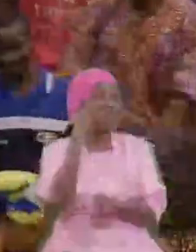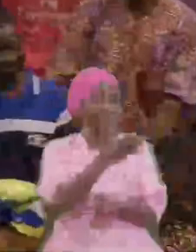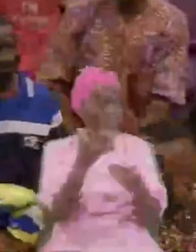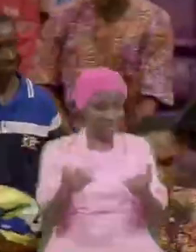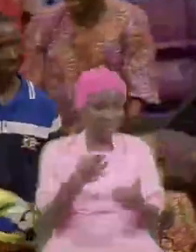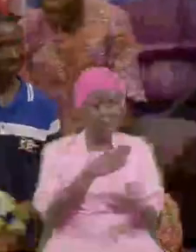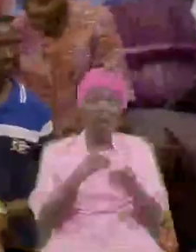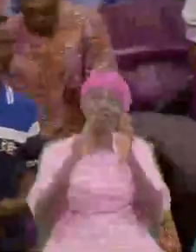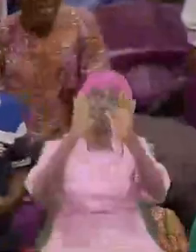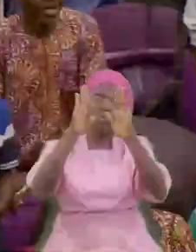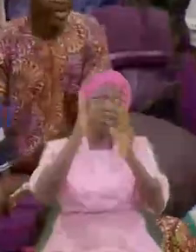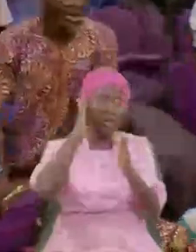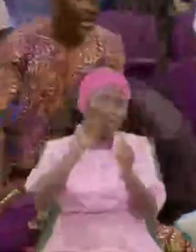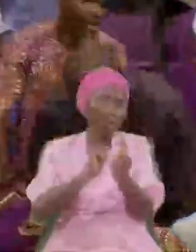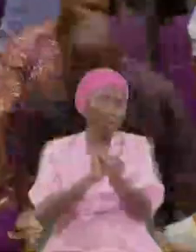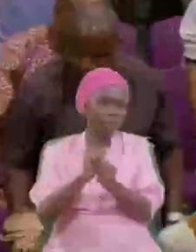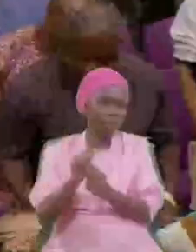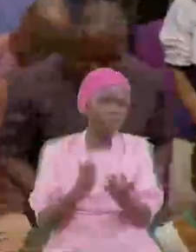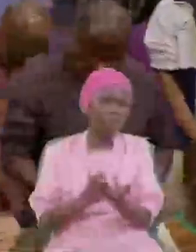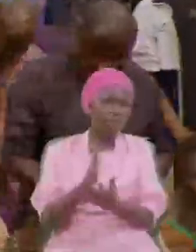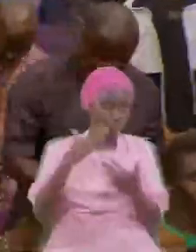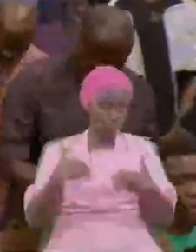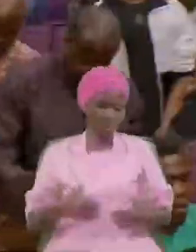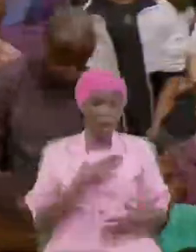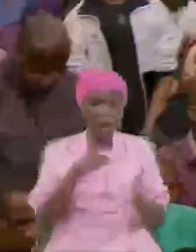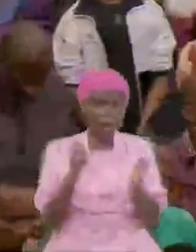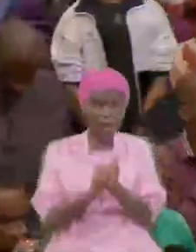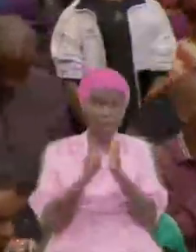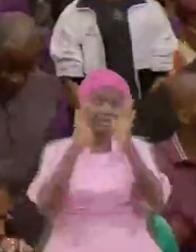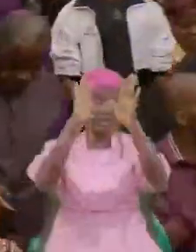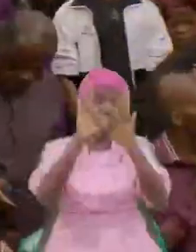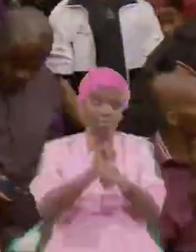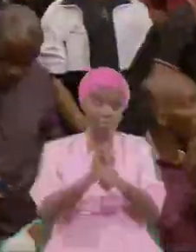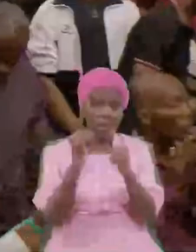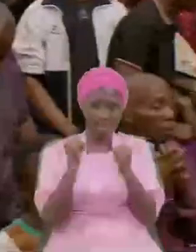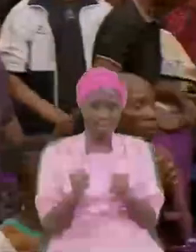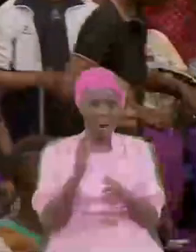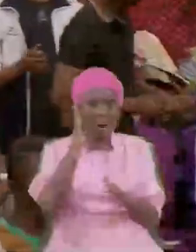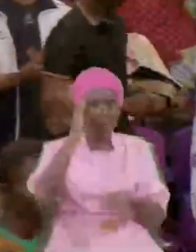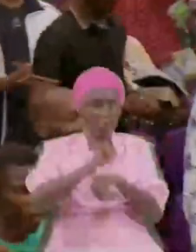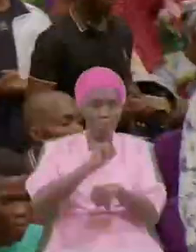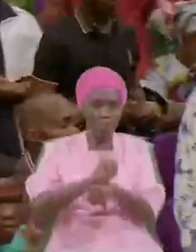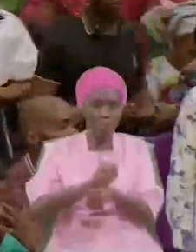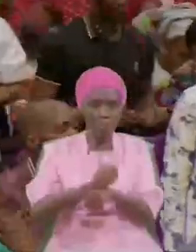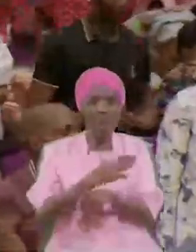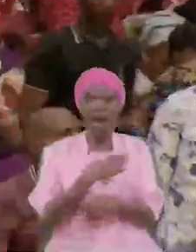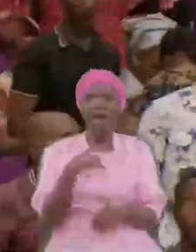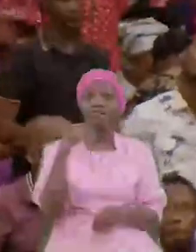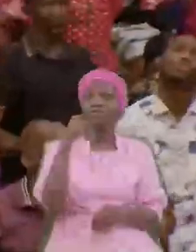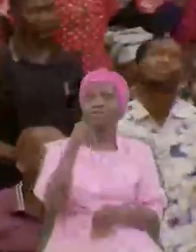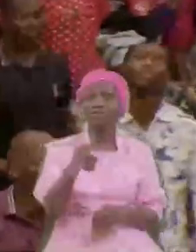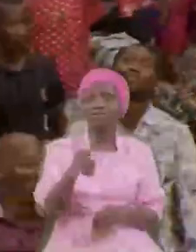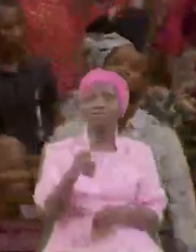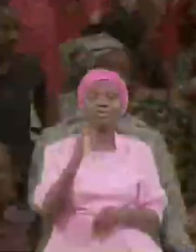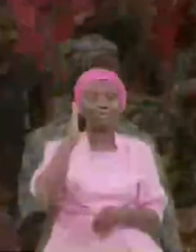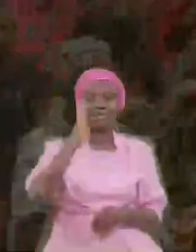vont passer par votre corps. Le miracle, la puissance de miracle là, va agir. Vous ne